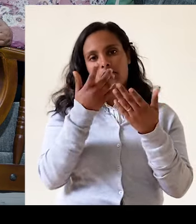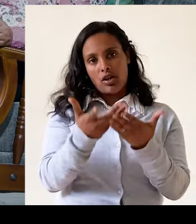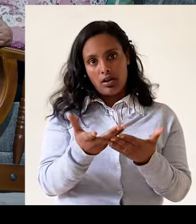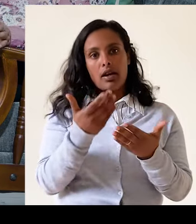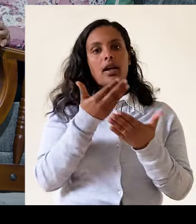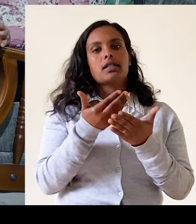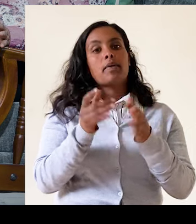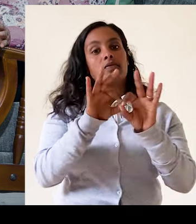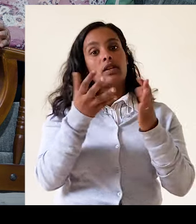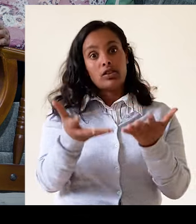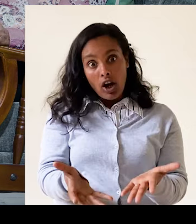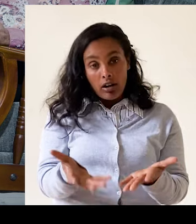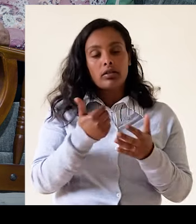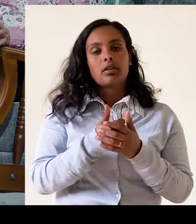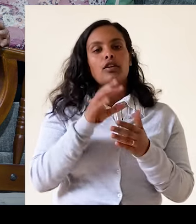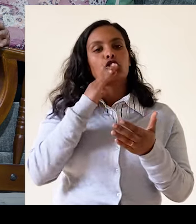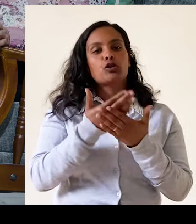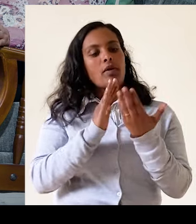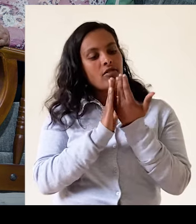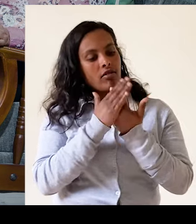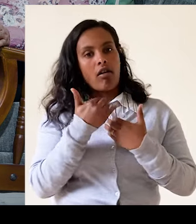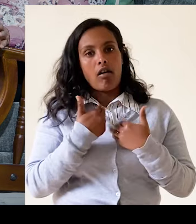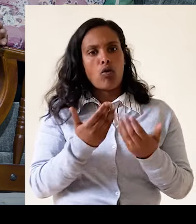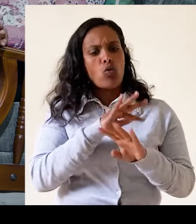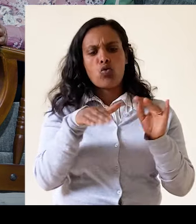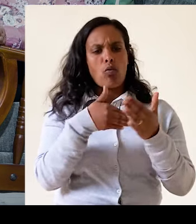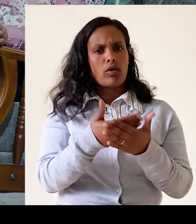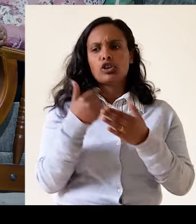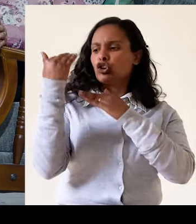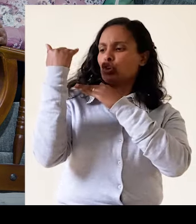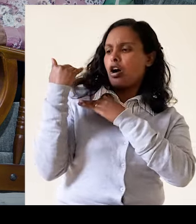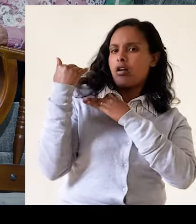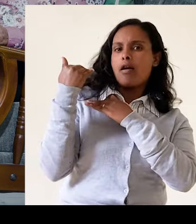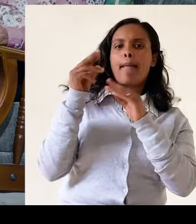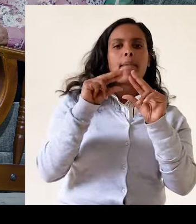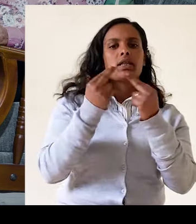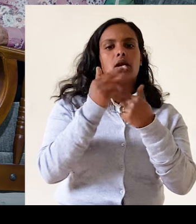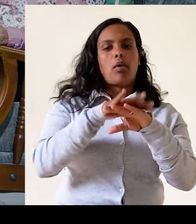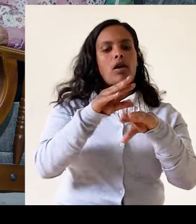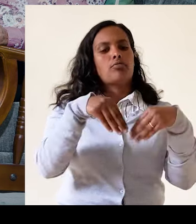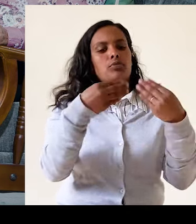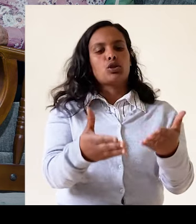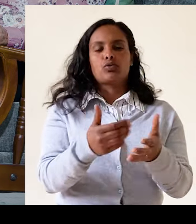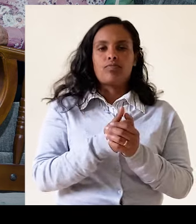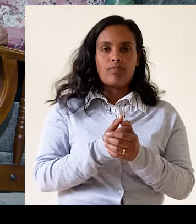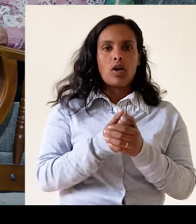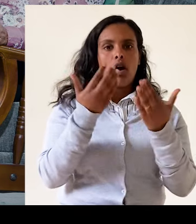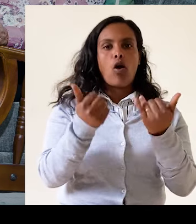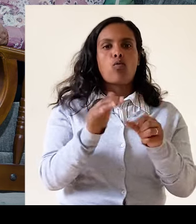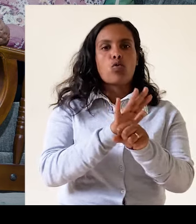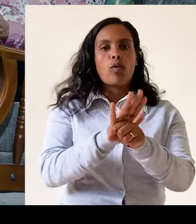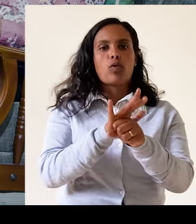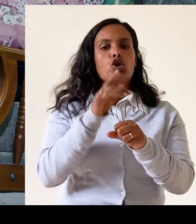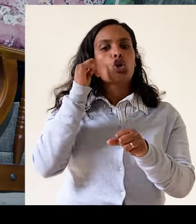ያስፈልግሻል፣ ገንዘብ ያስፈልግሻል፣ ልጅ ማሳደጉ አለ። ሁሉንም ጫና ቤተሰብ ላይ ነው የምትጭኝ። አሁን